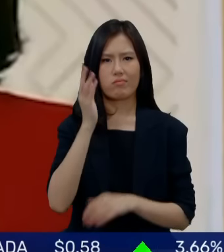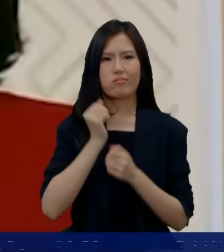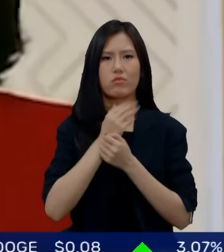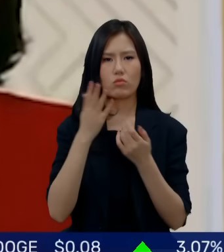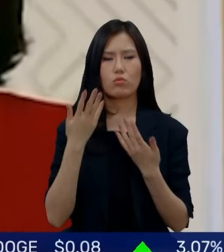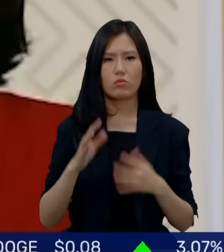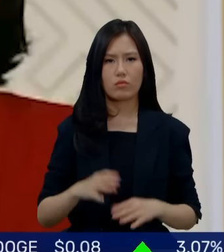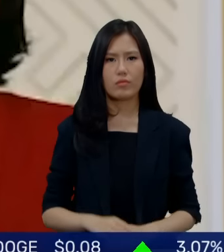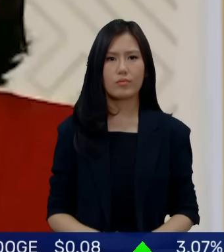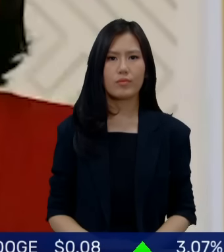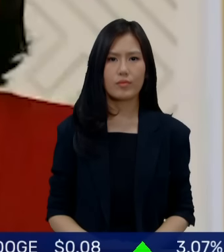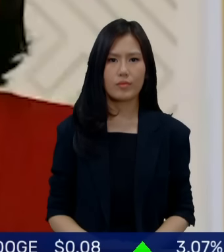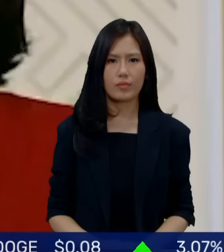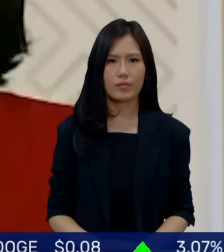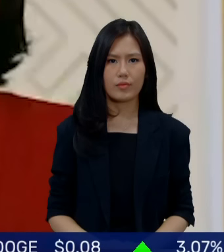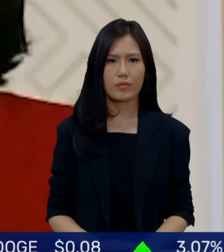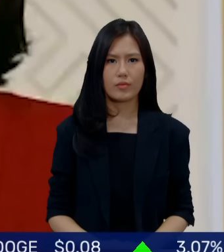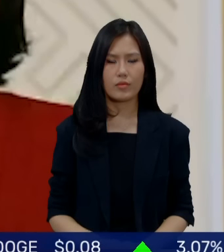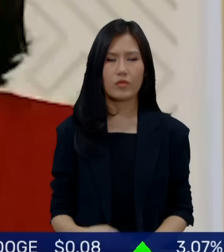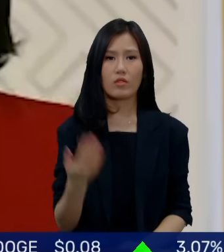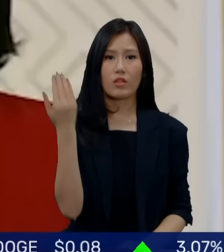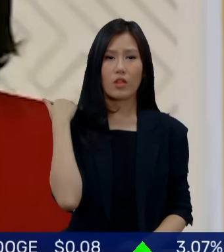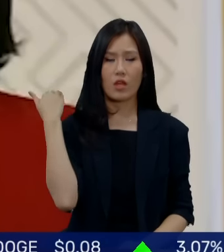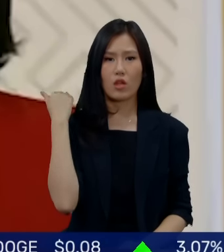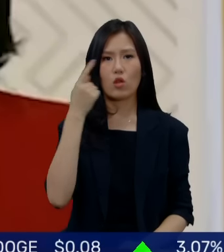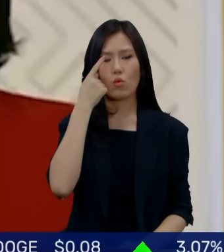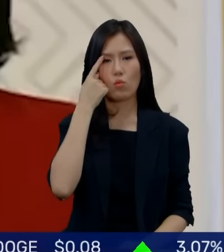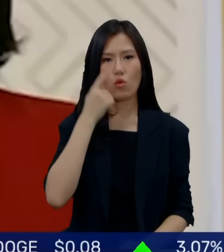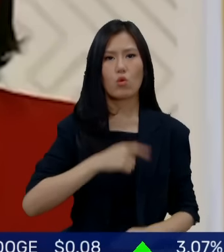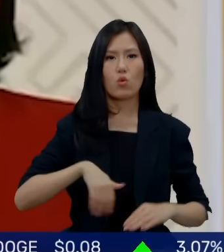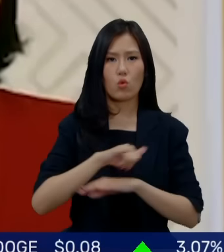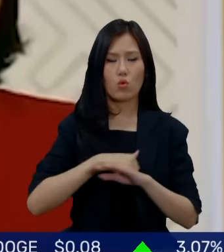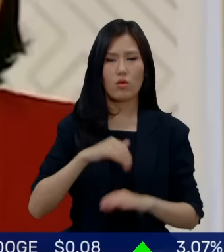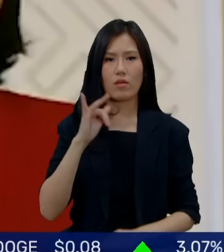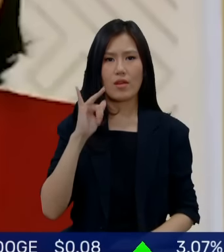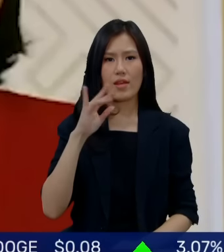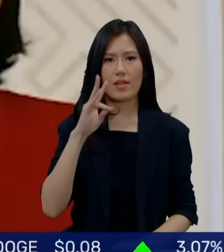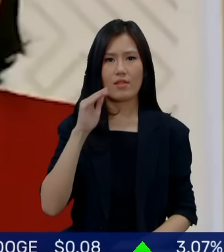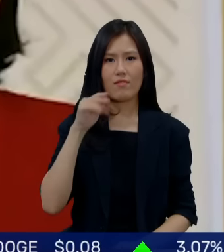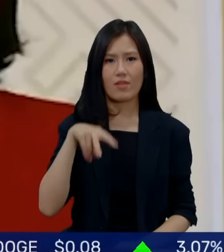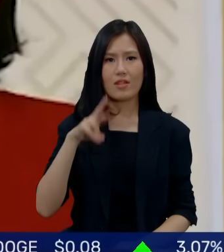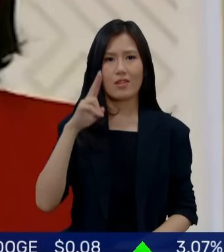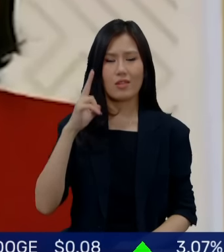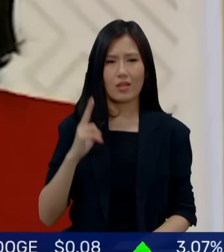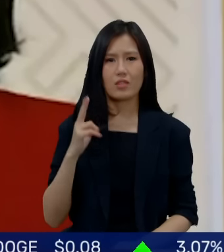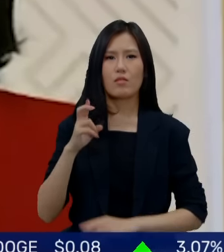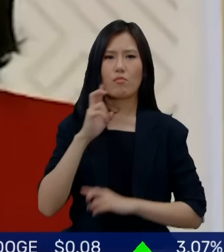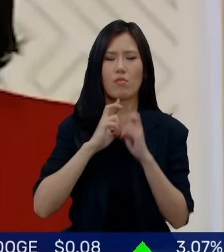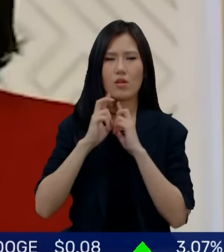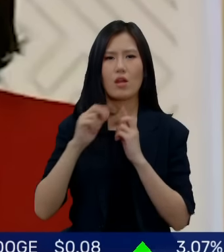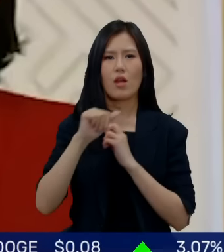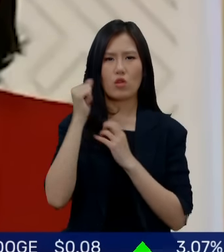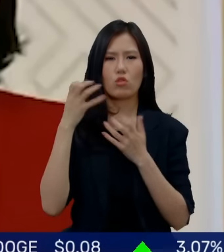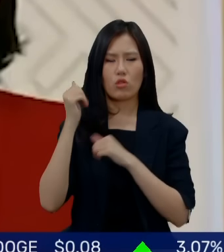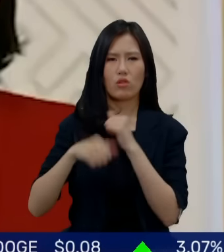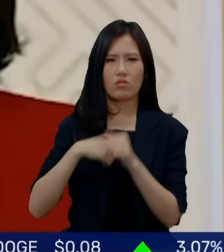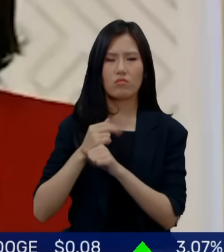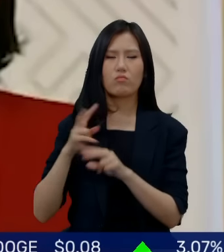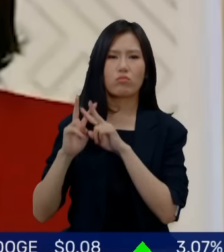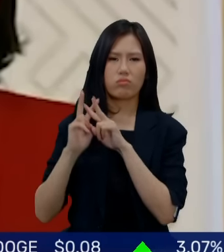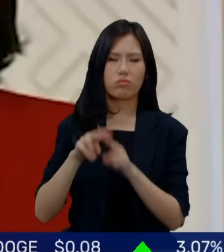За өнгөрсөн хугацаанд бол одоо инфляц бол Монгол улсын эдийн засгийн хувьд бол одоо маш томоохон асуудал хэвээр байсаар ирсэн. За тэгээд үнийн өсөлт